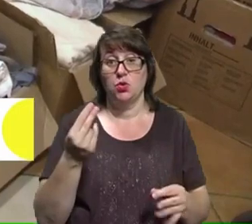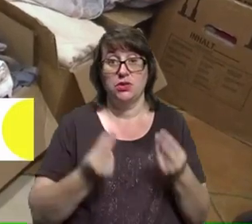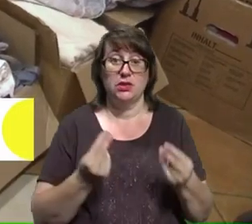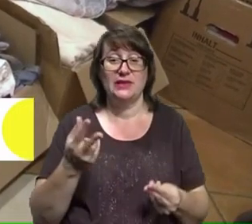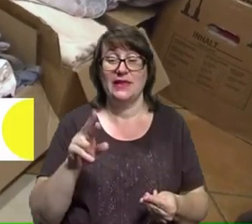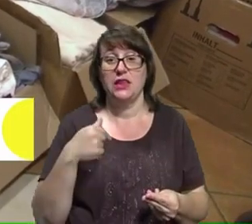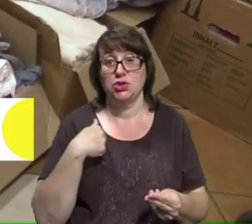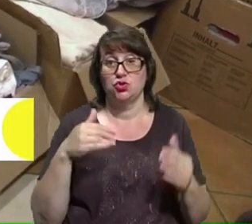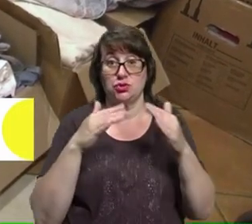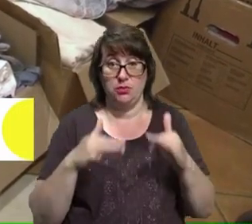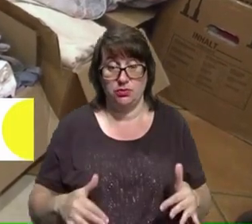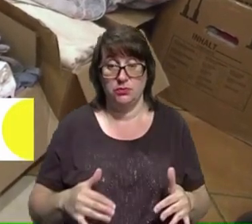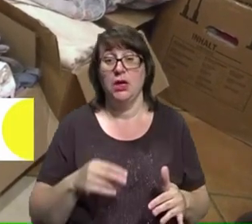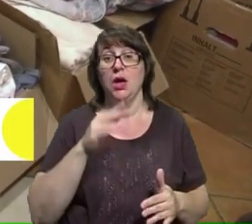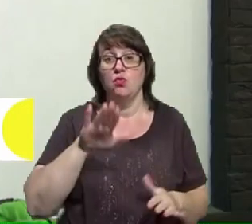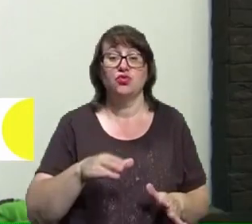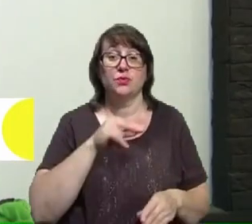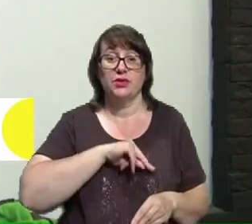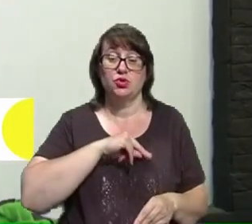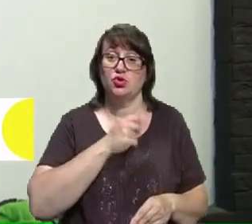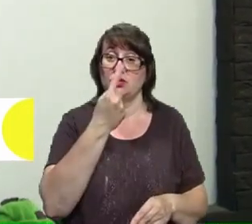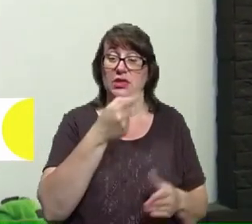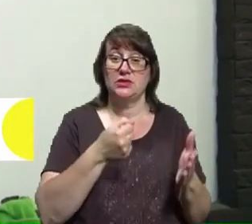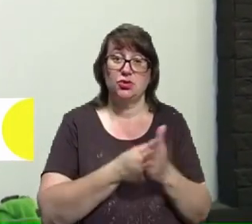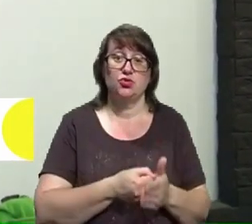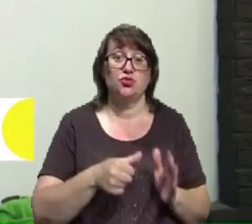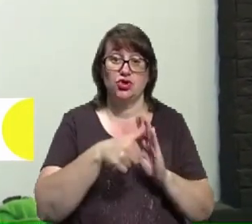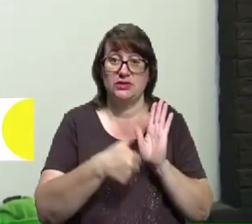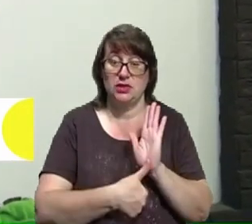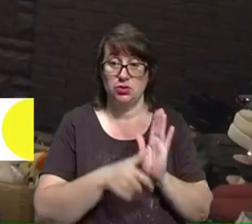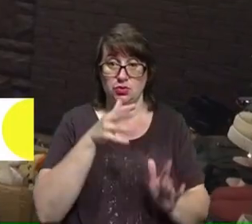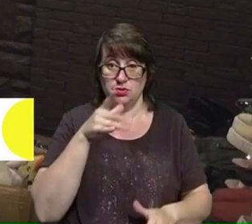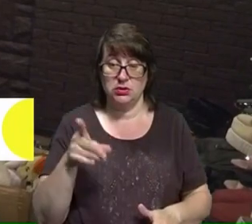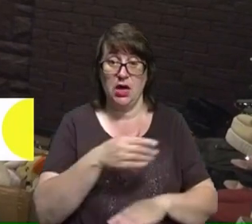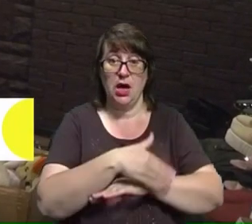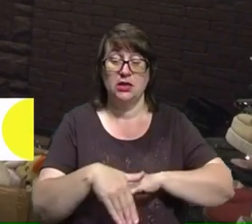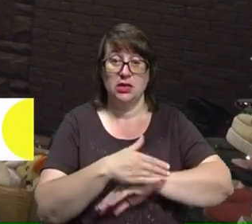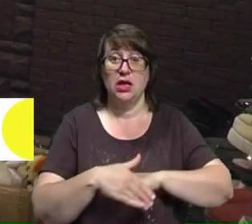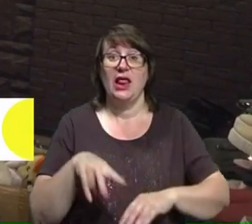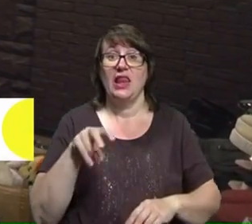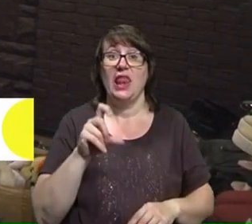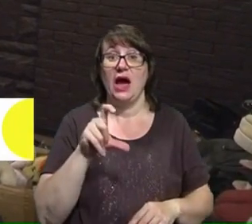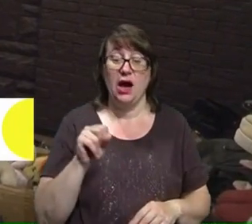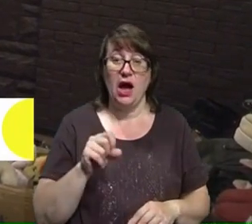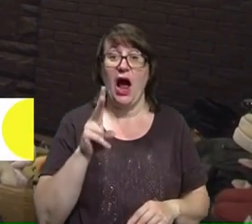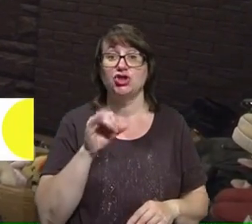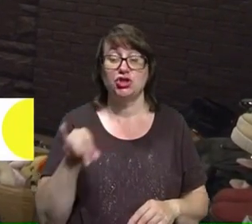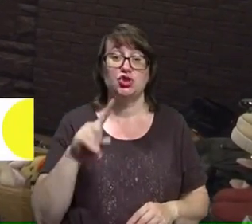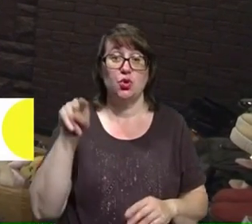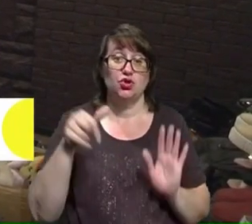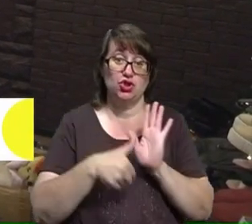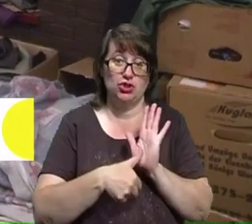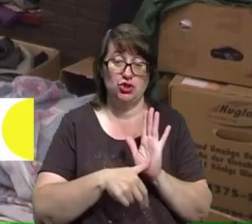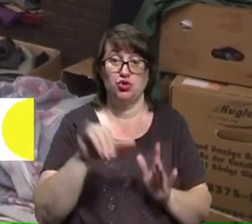речей працює по буднях з 11 до 16 години за адресою Леха Качинського, 6. Субота, неділя,